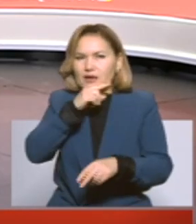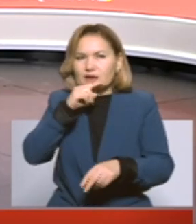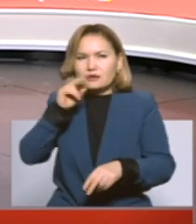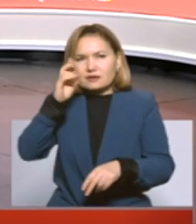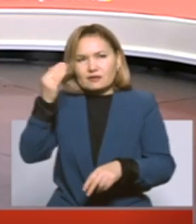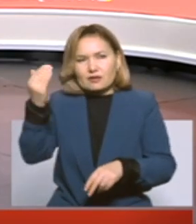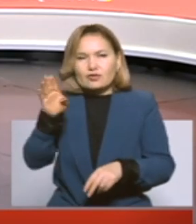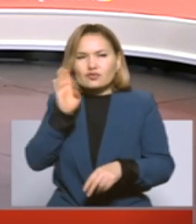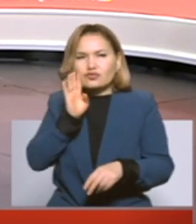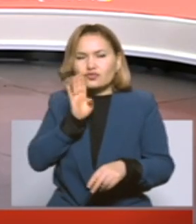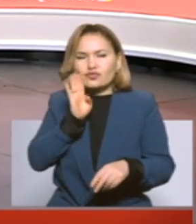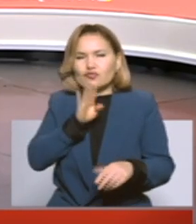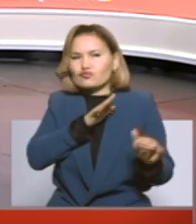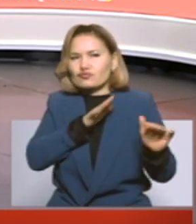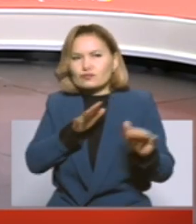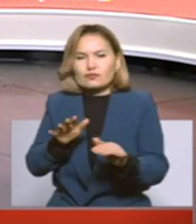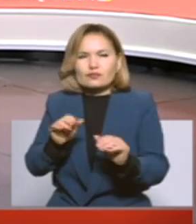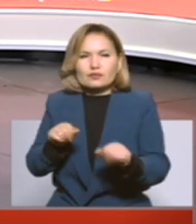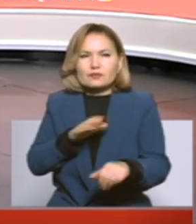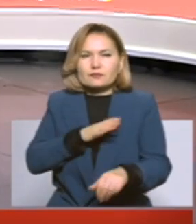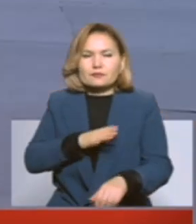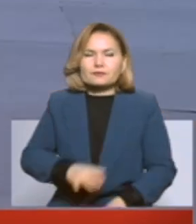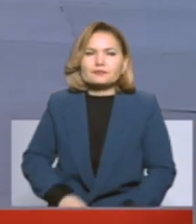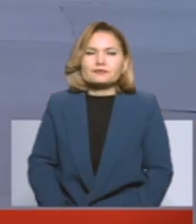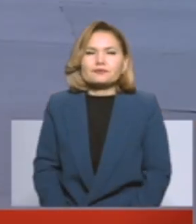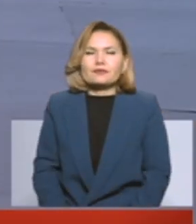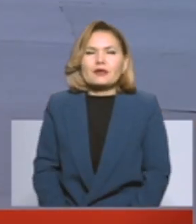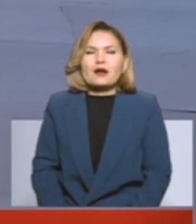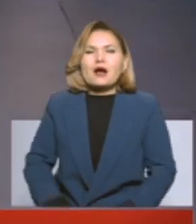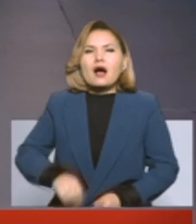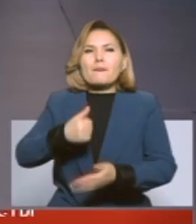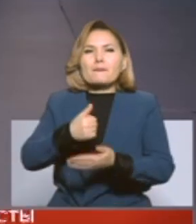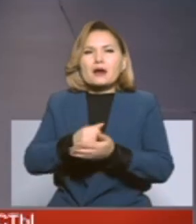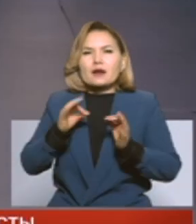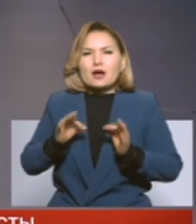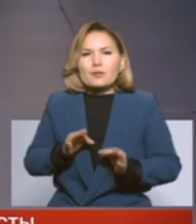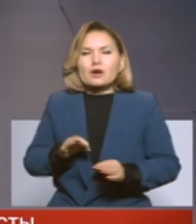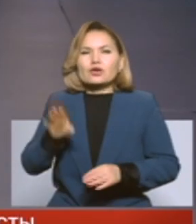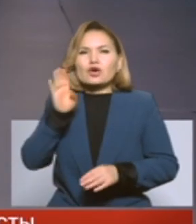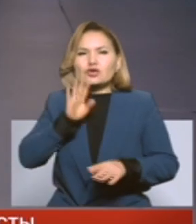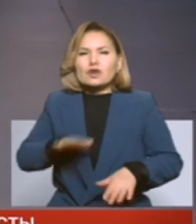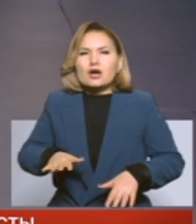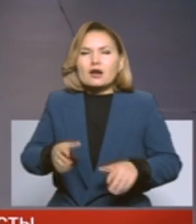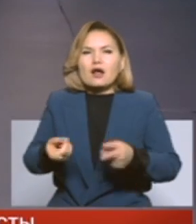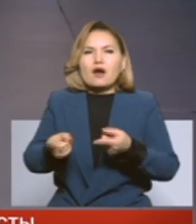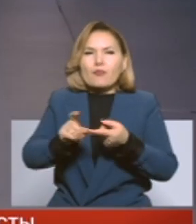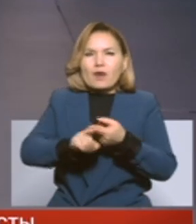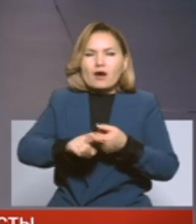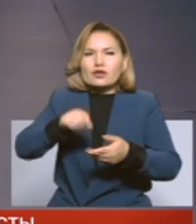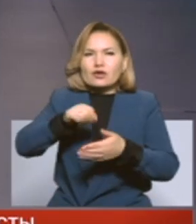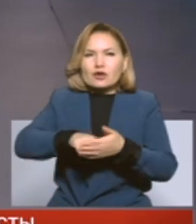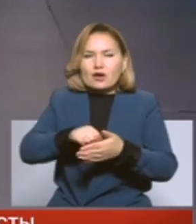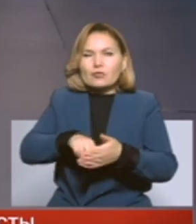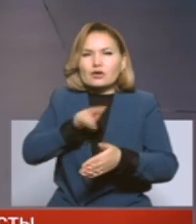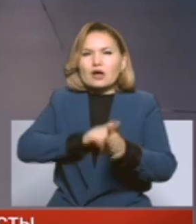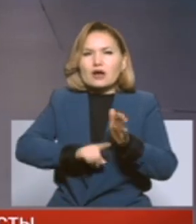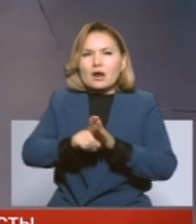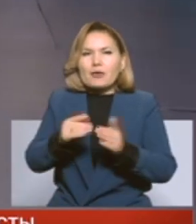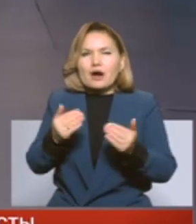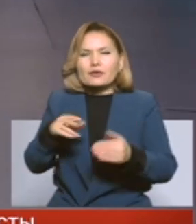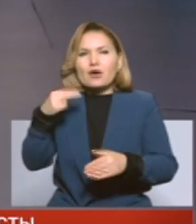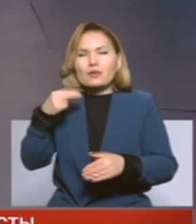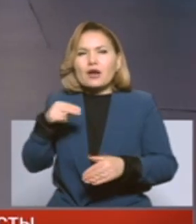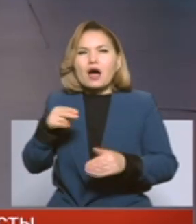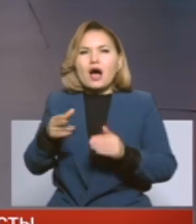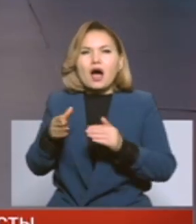Ләйлә? Я, рахмет, Жандос. Бас прокуратура су тасқынына байланысты тергеу жұмыстарын бастады. Қазір Ақтөбе, Алматы